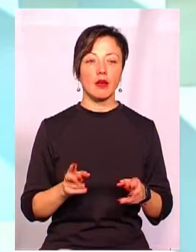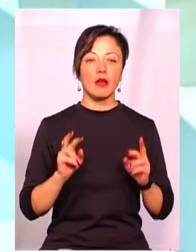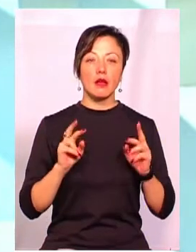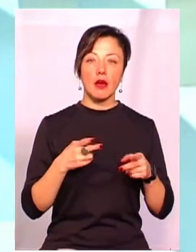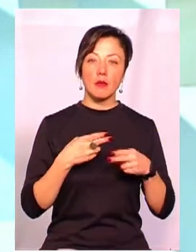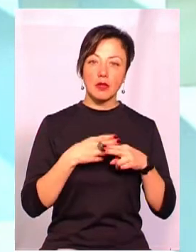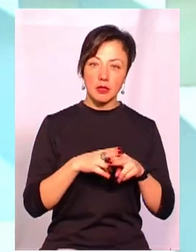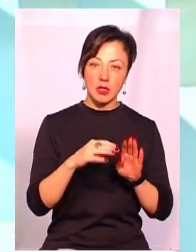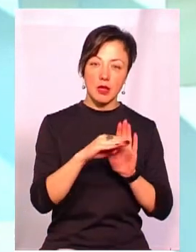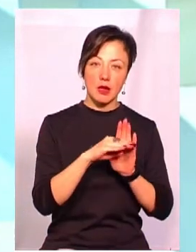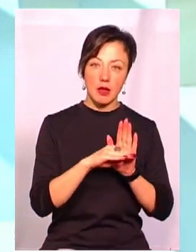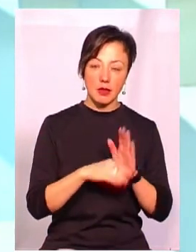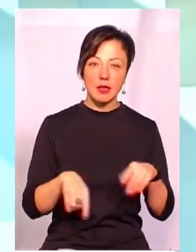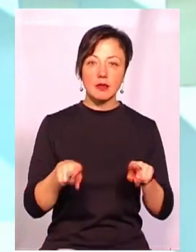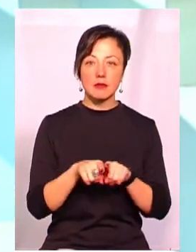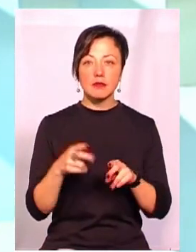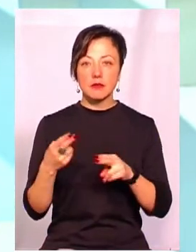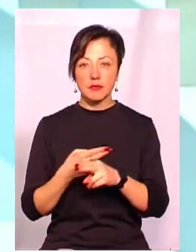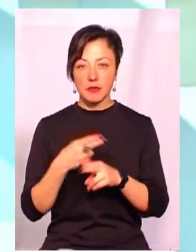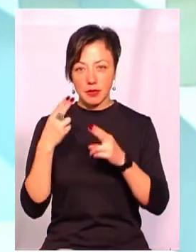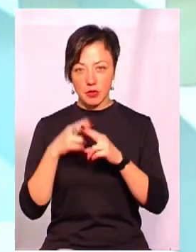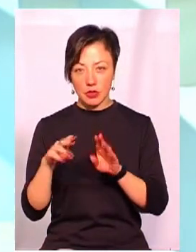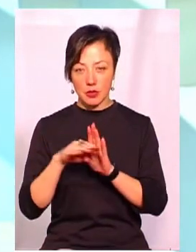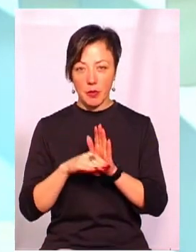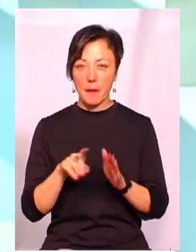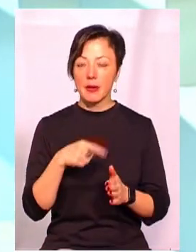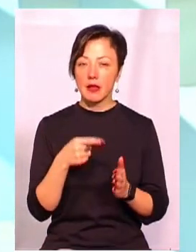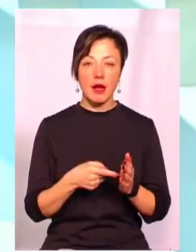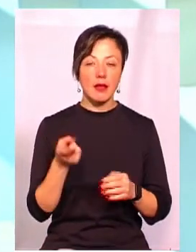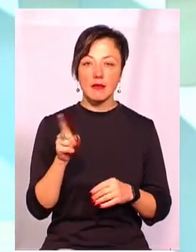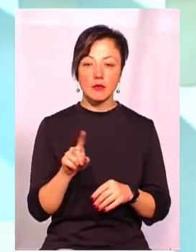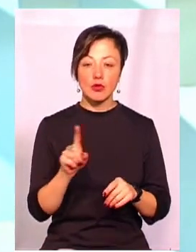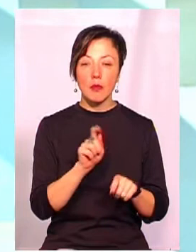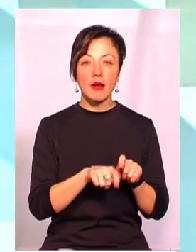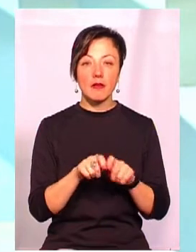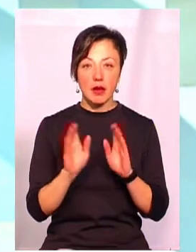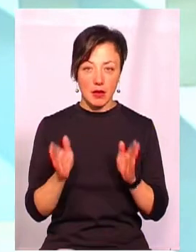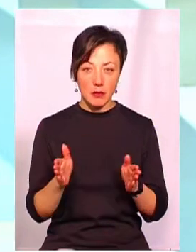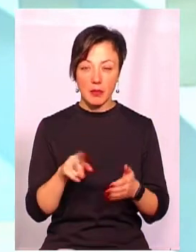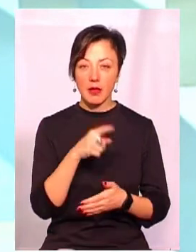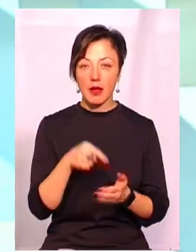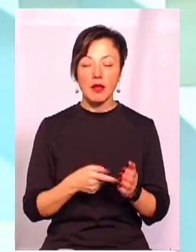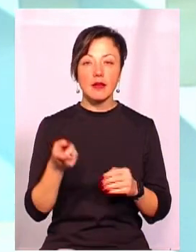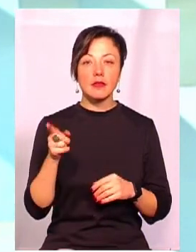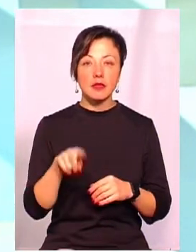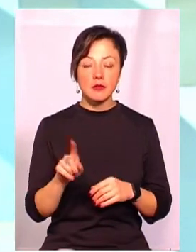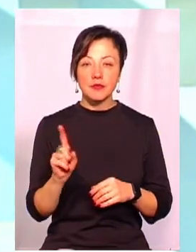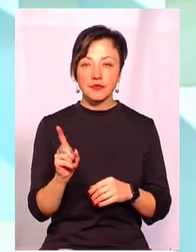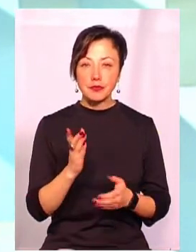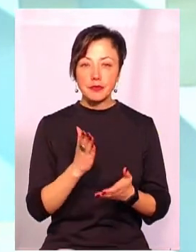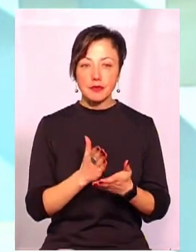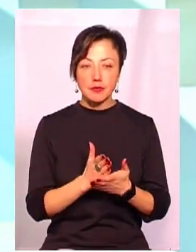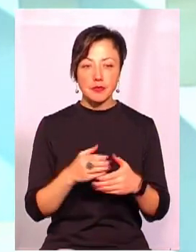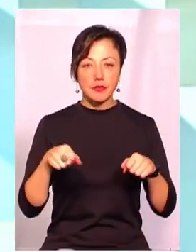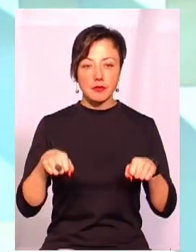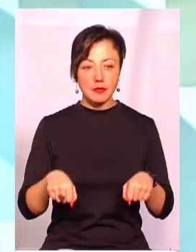Як по технічних регламентах, так і без технічних регламентів. Питання навіть не в тім, що вони перевірятимуть, а питання в тім, що вони